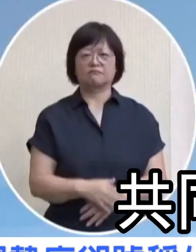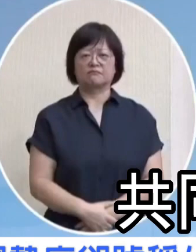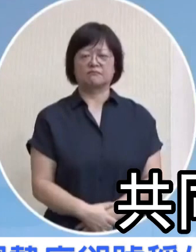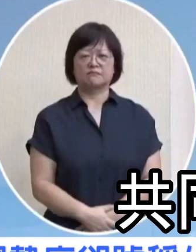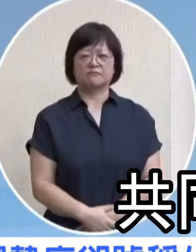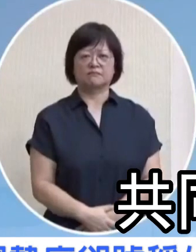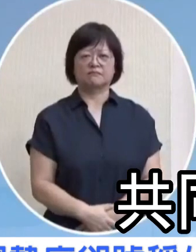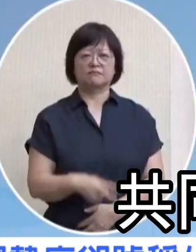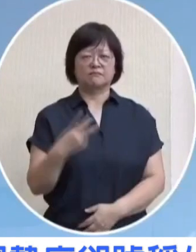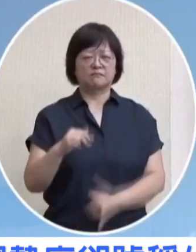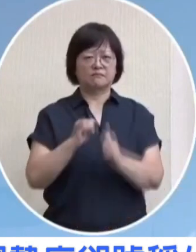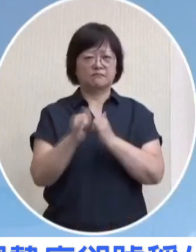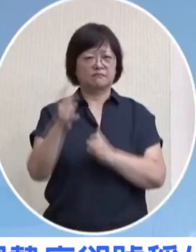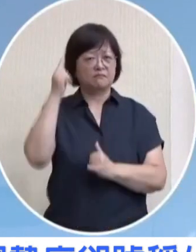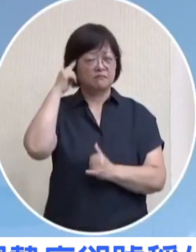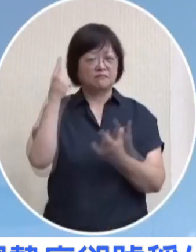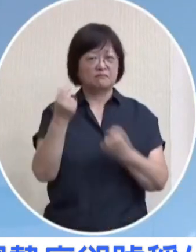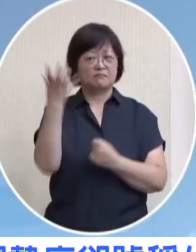的期盼。